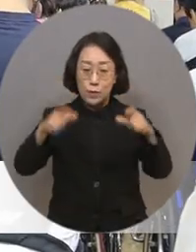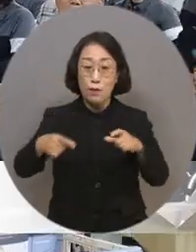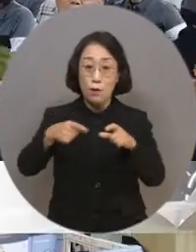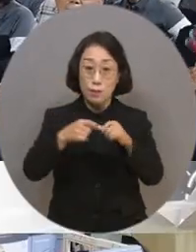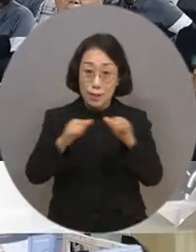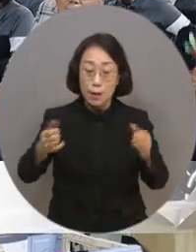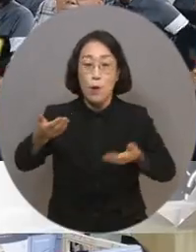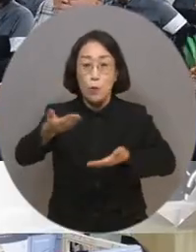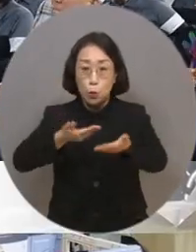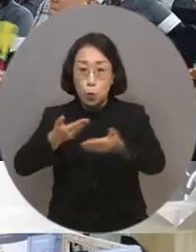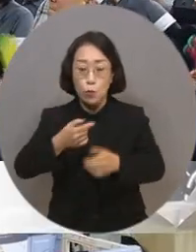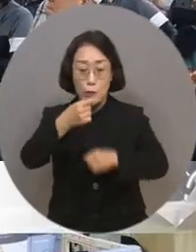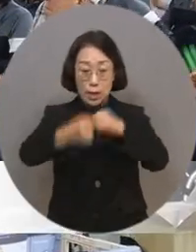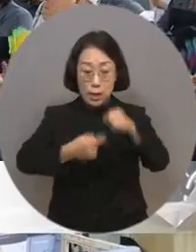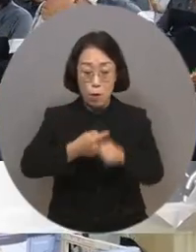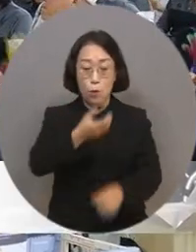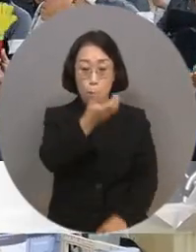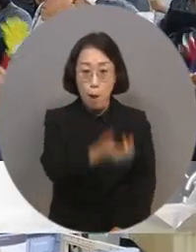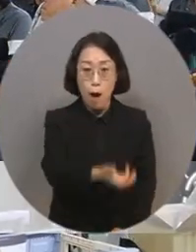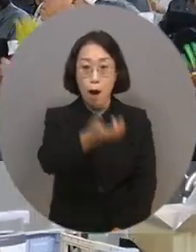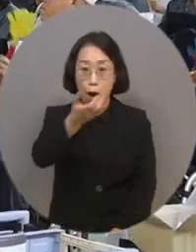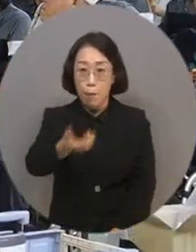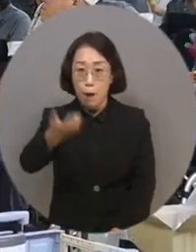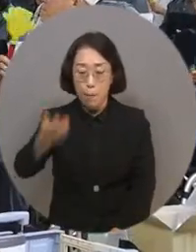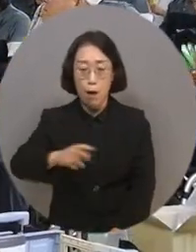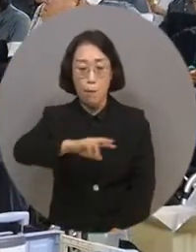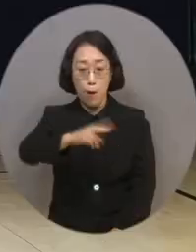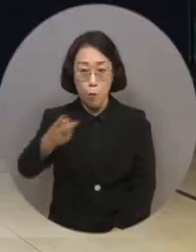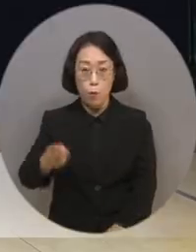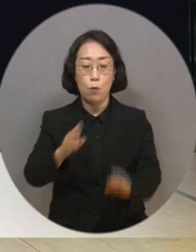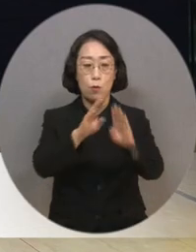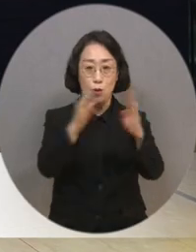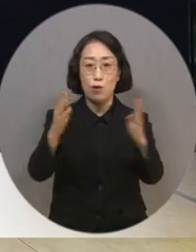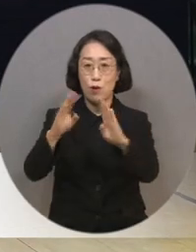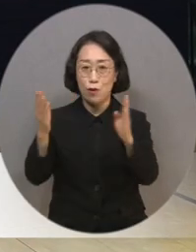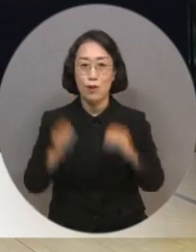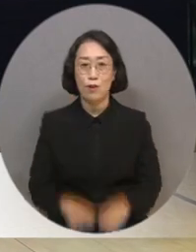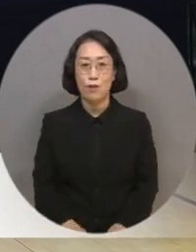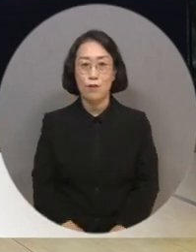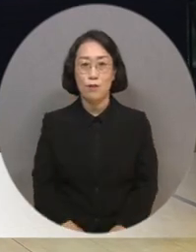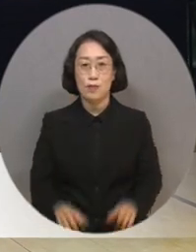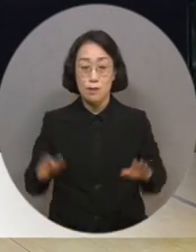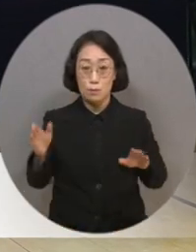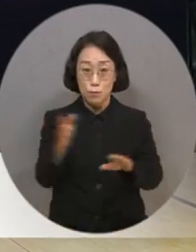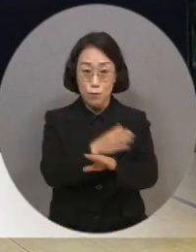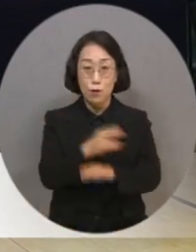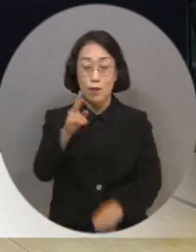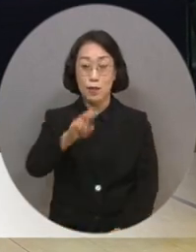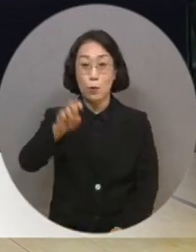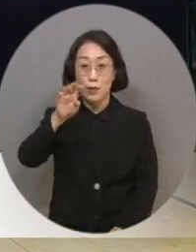위해 매년 전국을 순회하며 열리고 있습니다. 자, 지금부터 2024